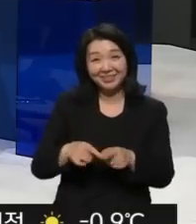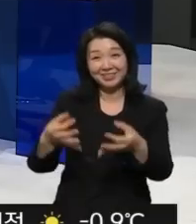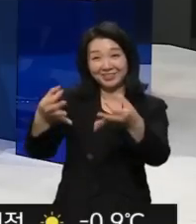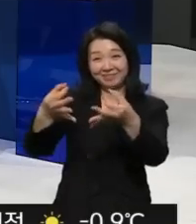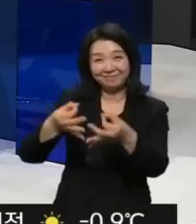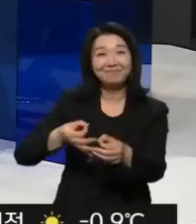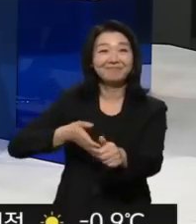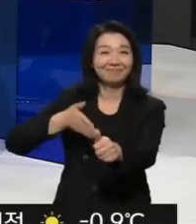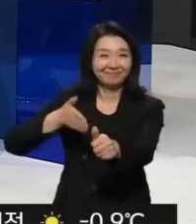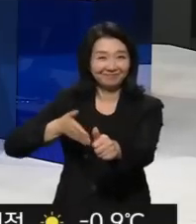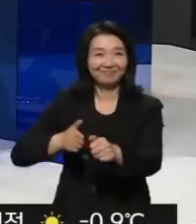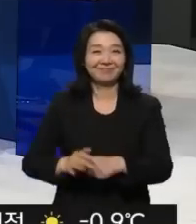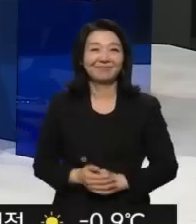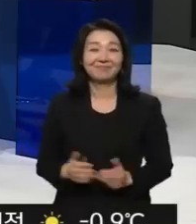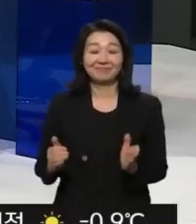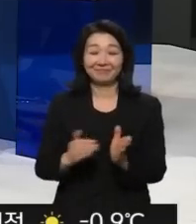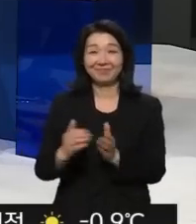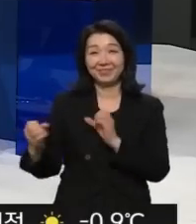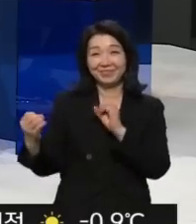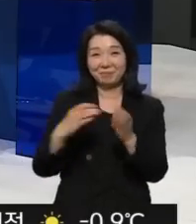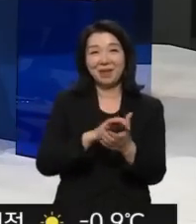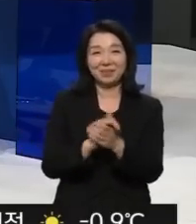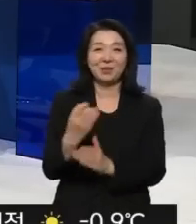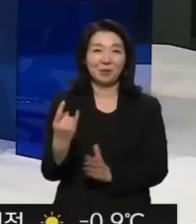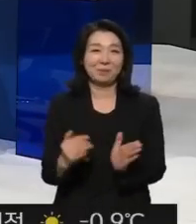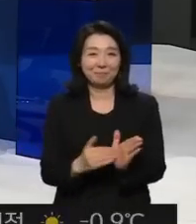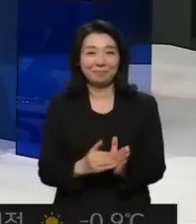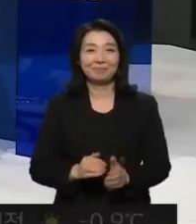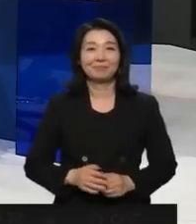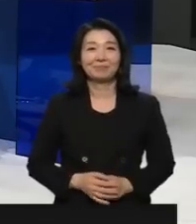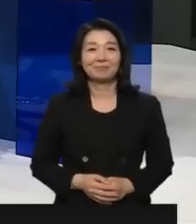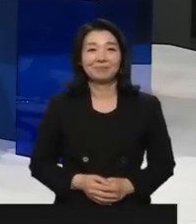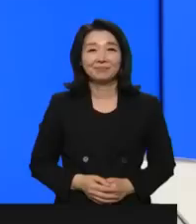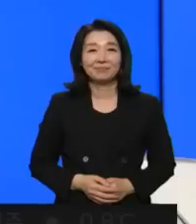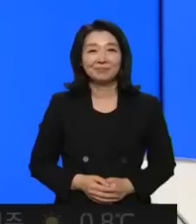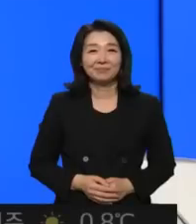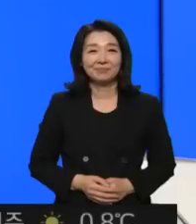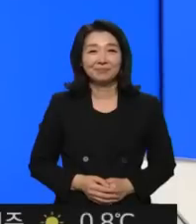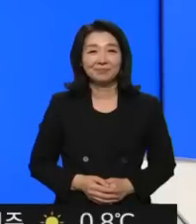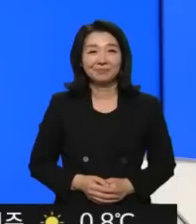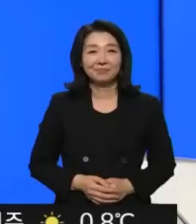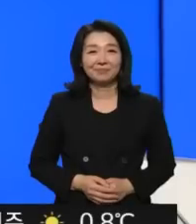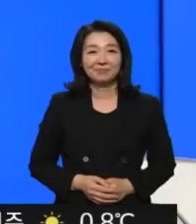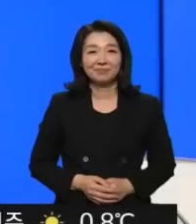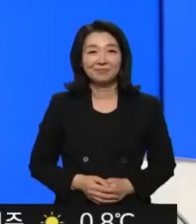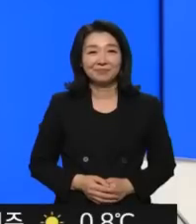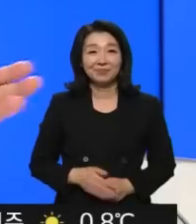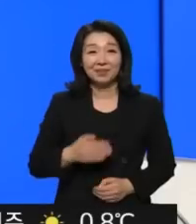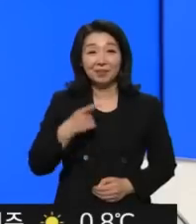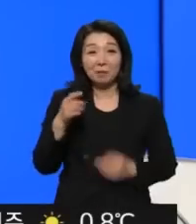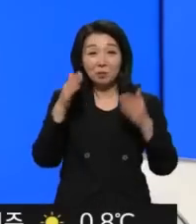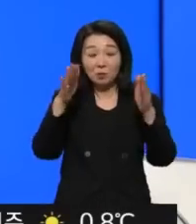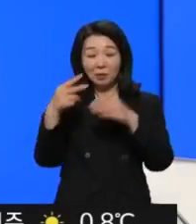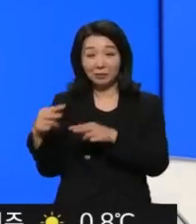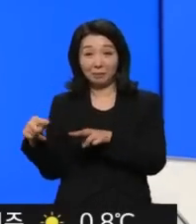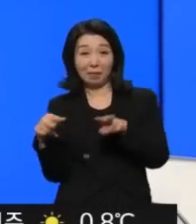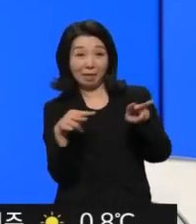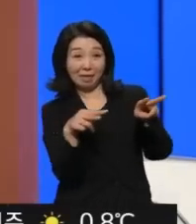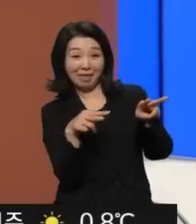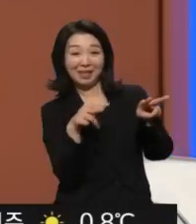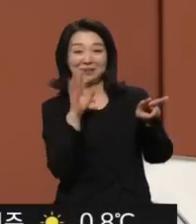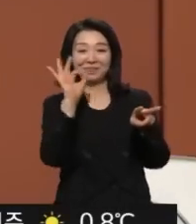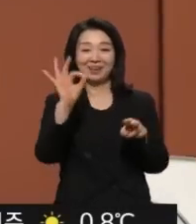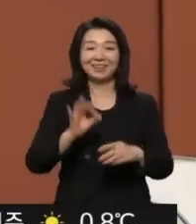함께해 주시기를 바라겠습니다. 지금까지 응답하라 다정이었습니다. 네, 역시 저만 이쪽 보고 있고 나머지는 다 또